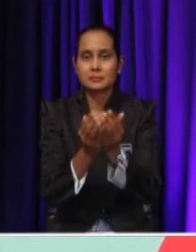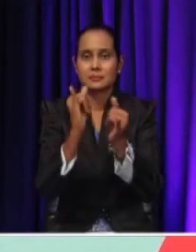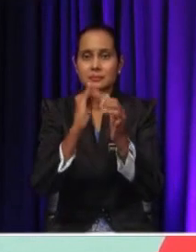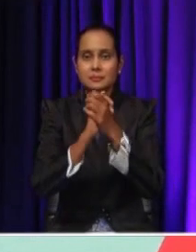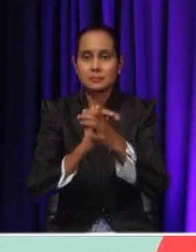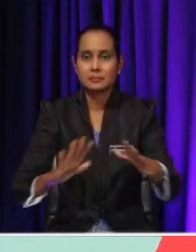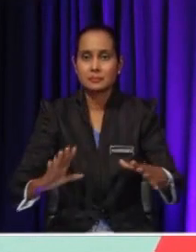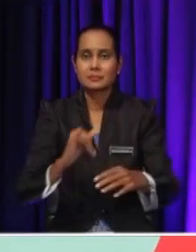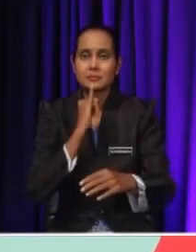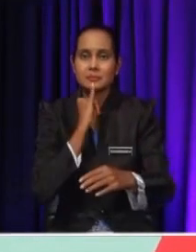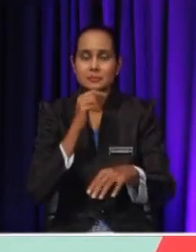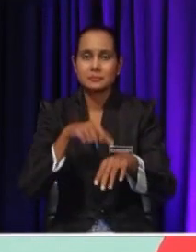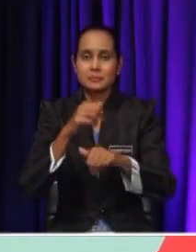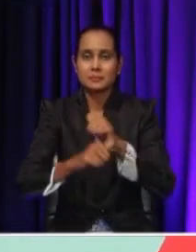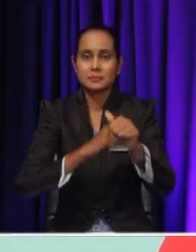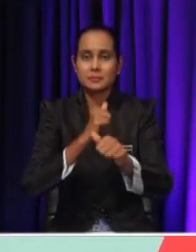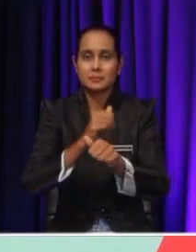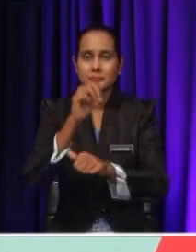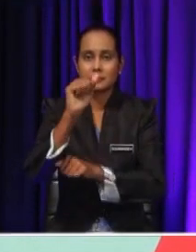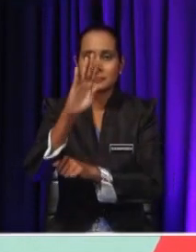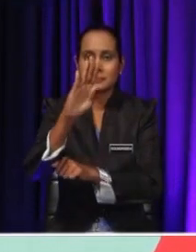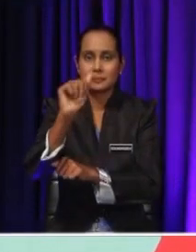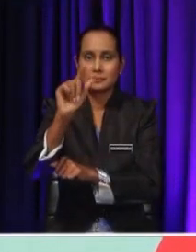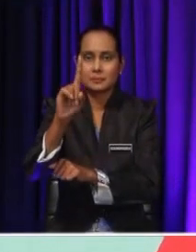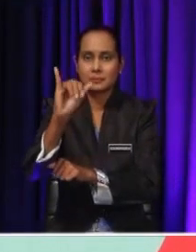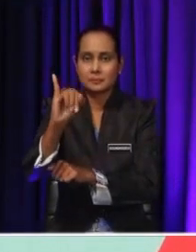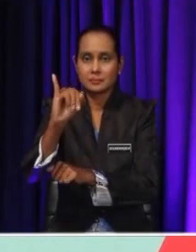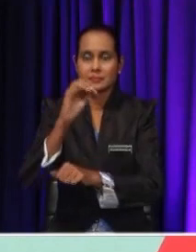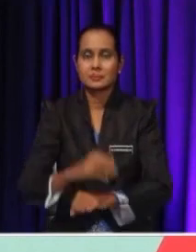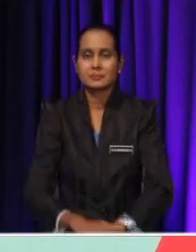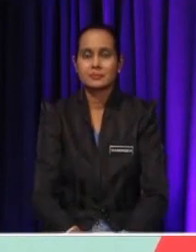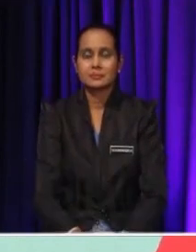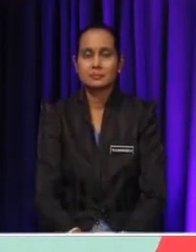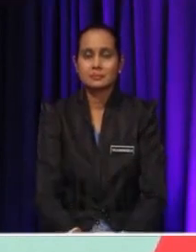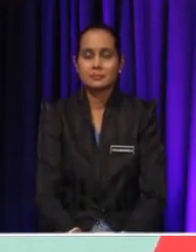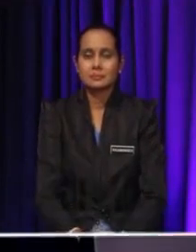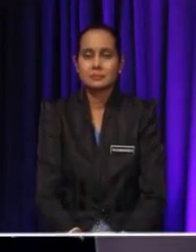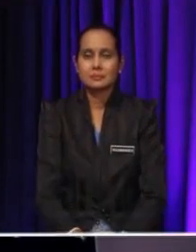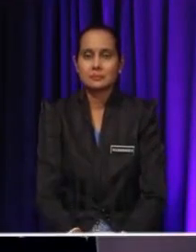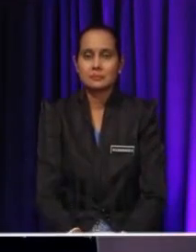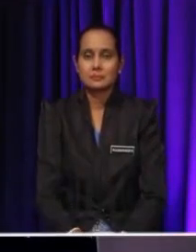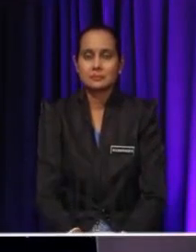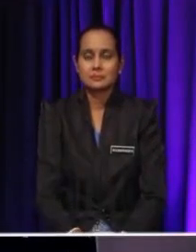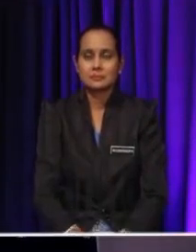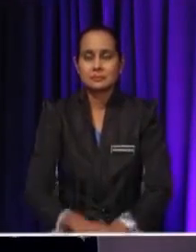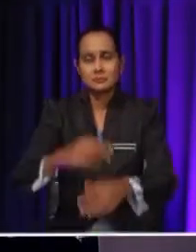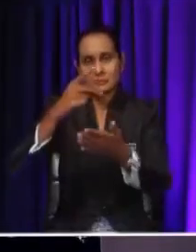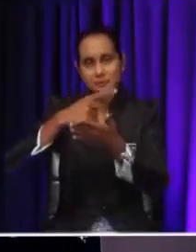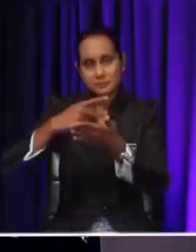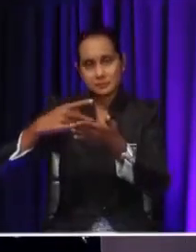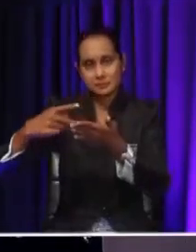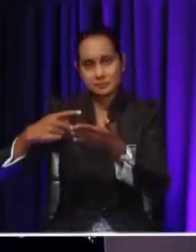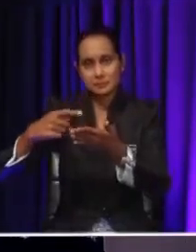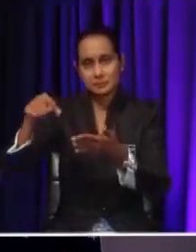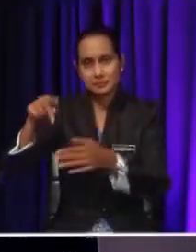Abadi Oke terima kasih sama-sama baik jadi kayak situ karya Usman Awang ini memang